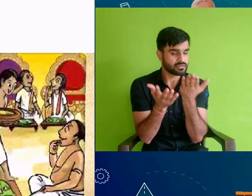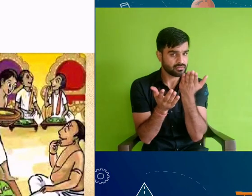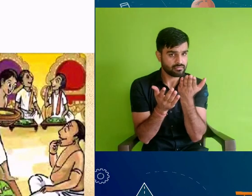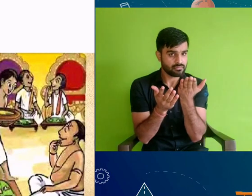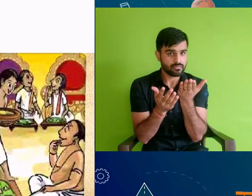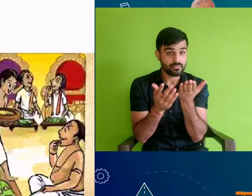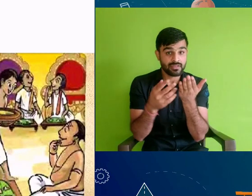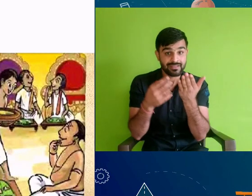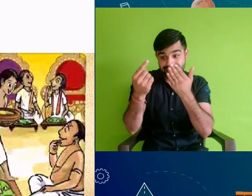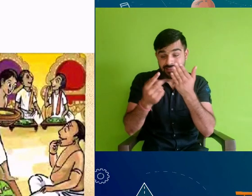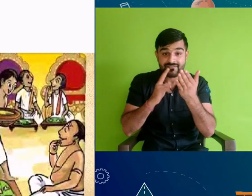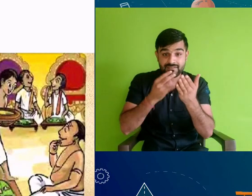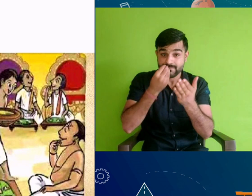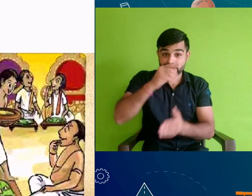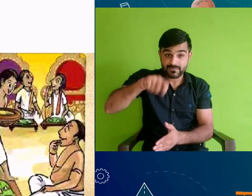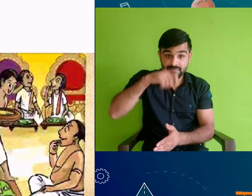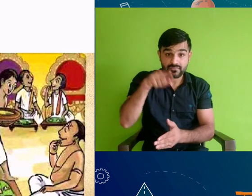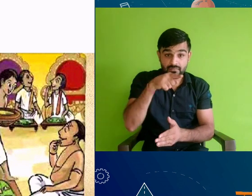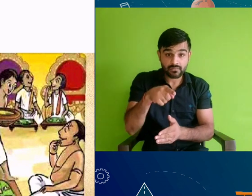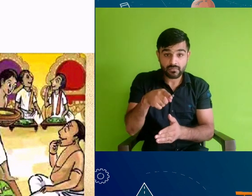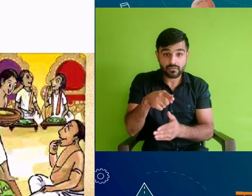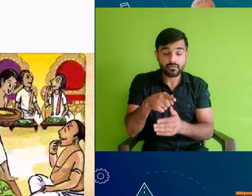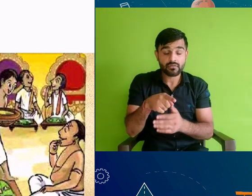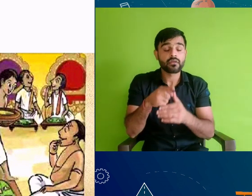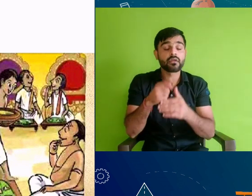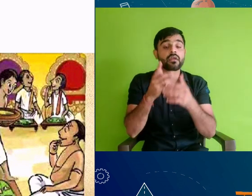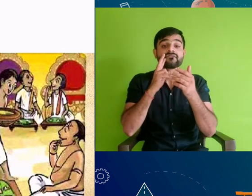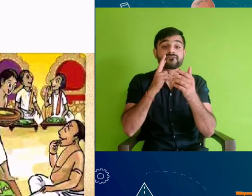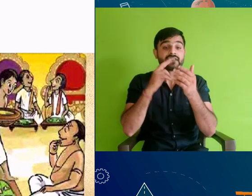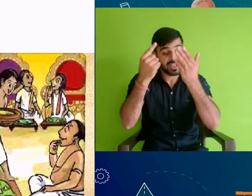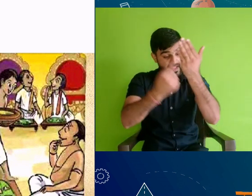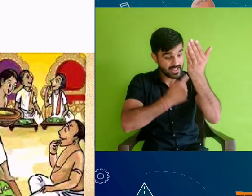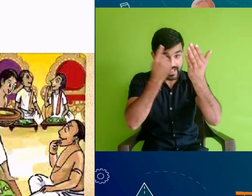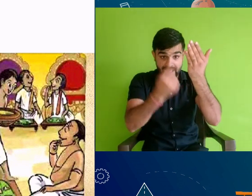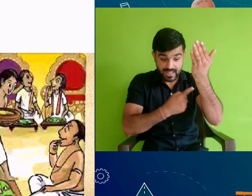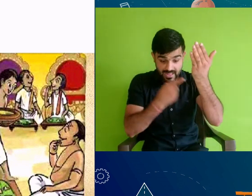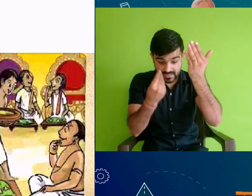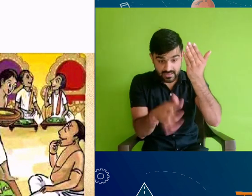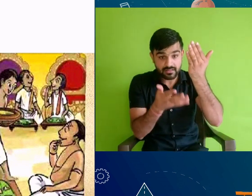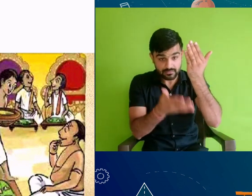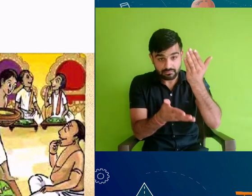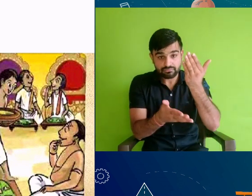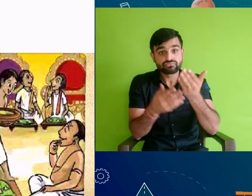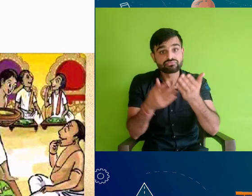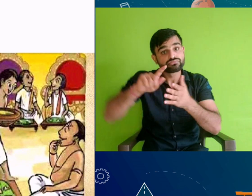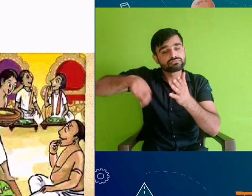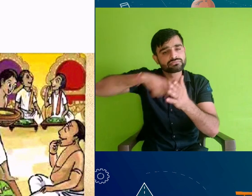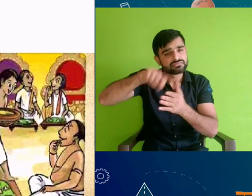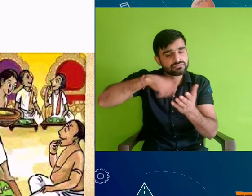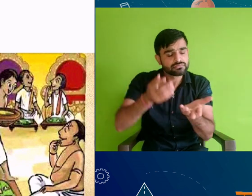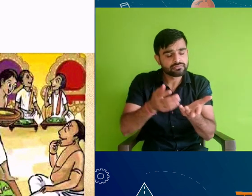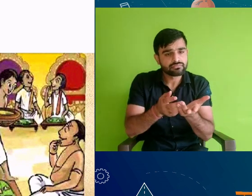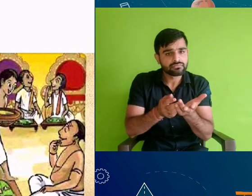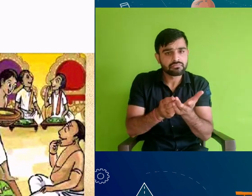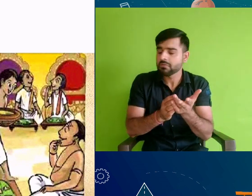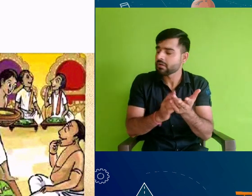जो डिश थी वो जो वेजिटेबल पील्स की जो बास्केट थी उससे बनाई. कोई भी ये चीज नहीं सोच